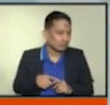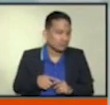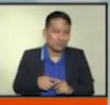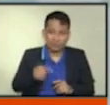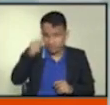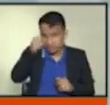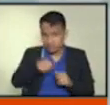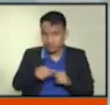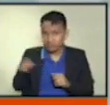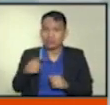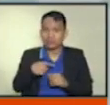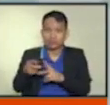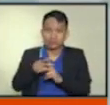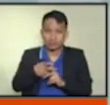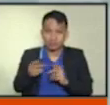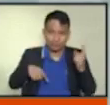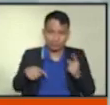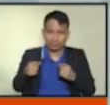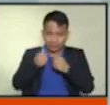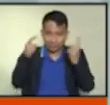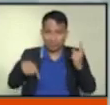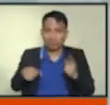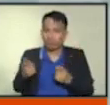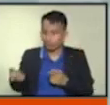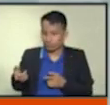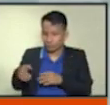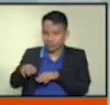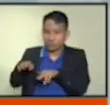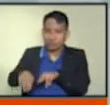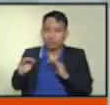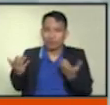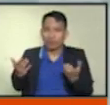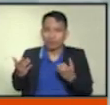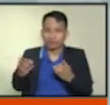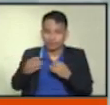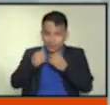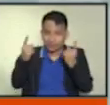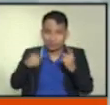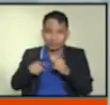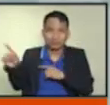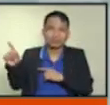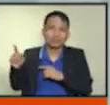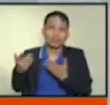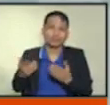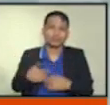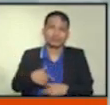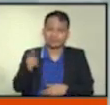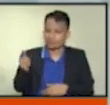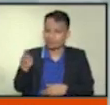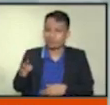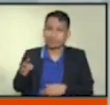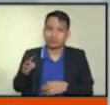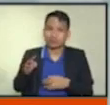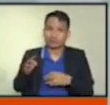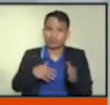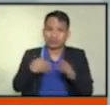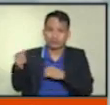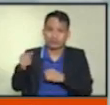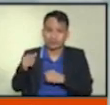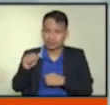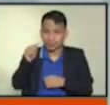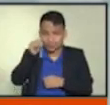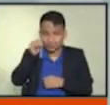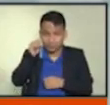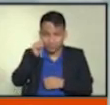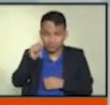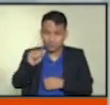Kasi pinalayas mo ako, di ba? Pinalayas? Pag gising ko, wala ka na sa kwan. Oo. Nang 24 ng gabi, umalis kami ni Ani. Ano,